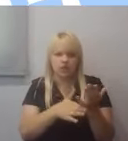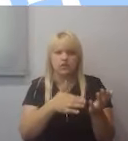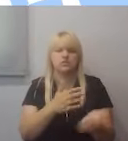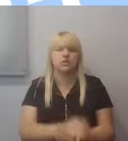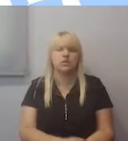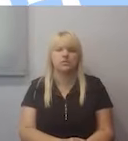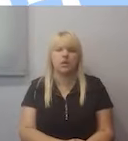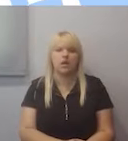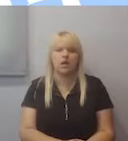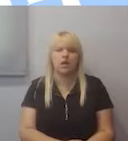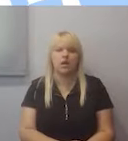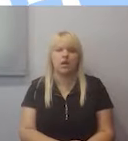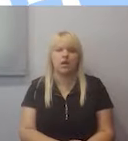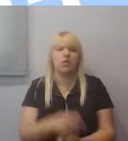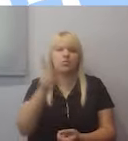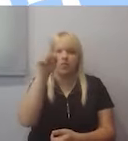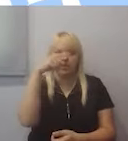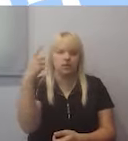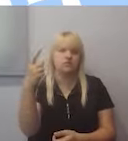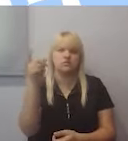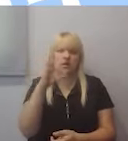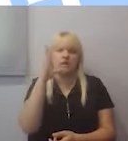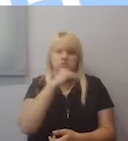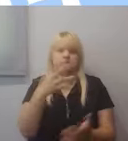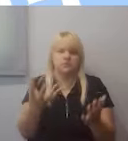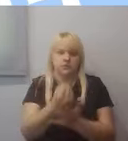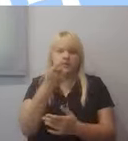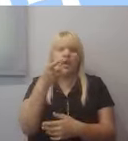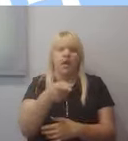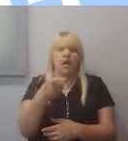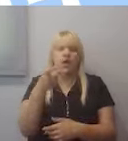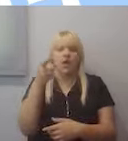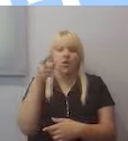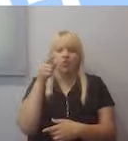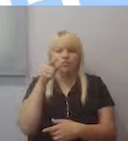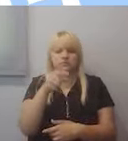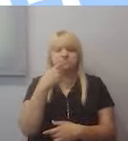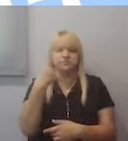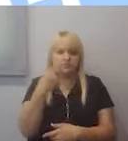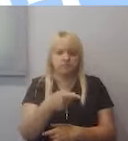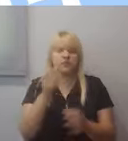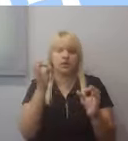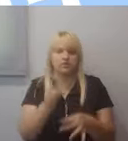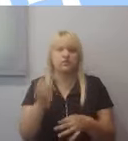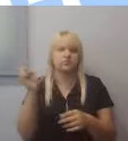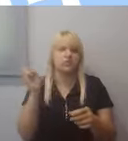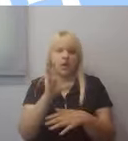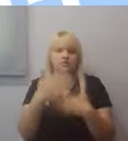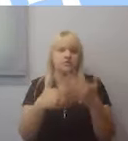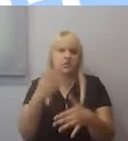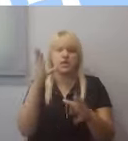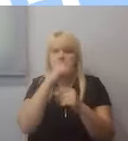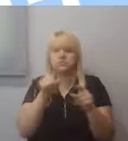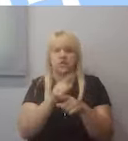arī medicīniskā ir iespējama ja te es viņu uzskaitīju tad pēc būtības prezentāciju var pēc tam apskatīties